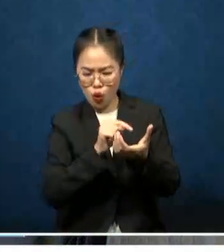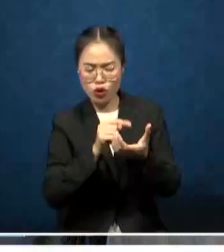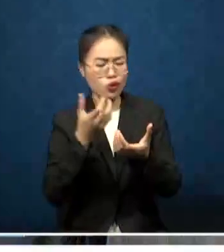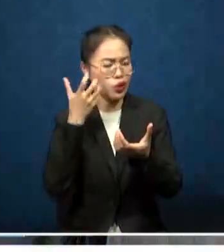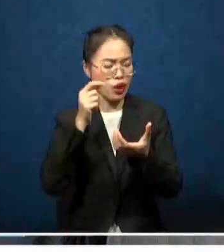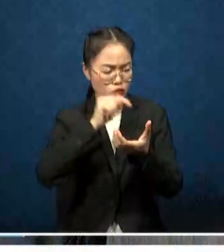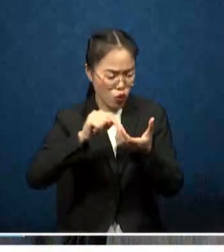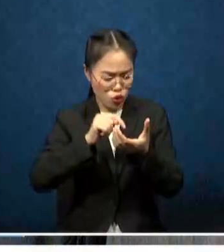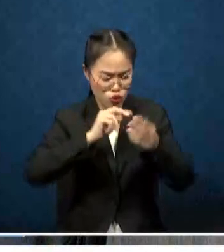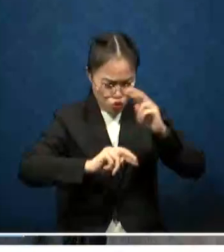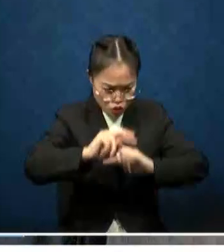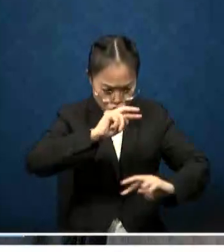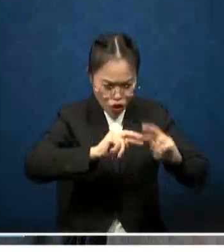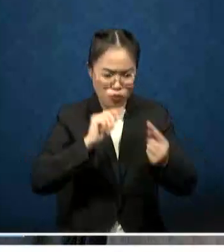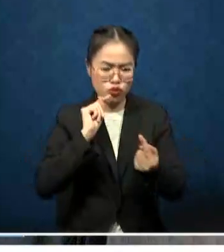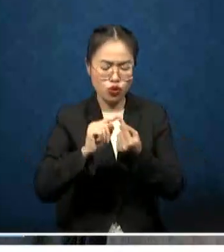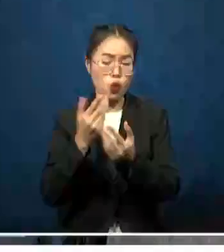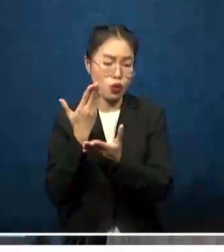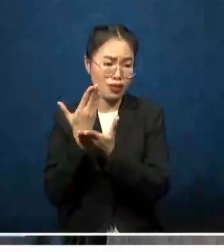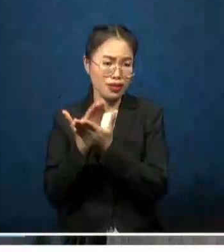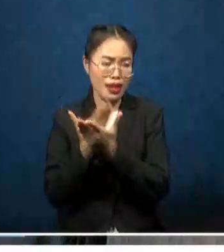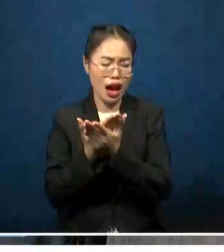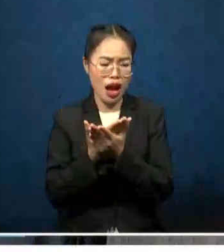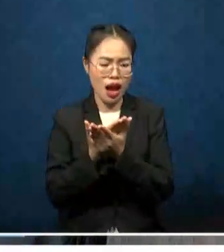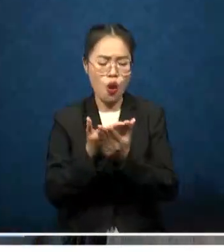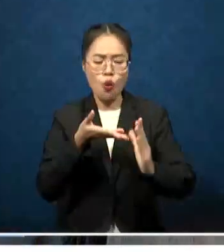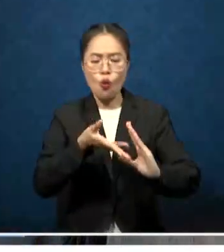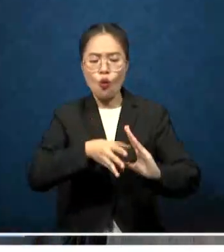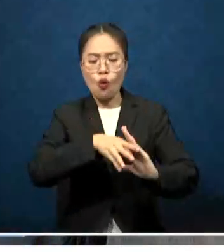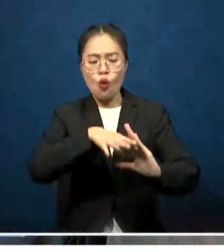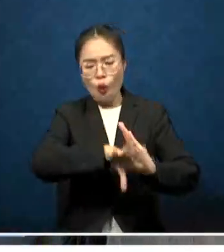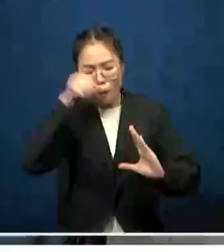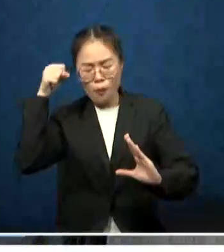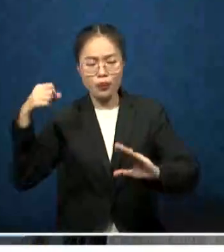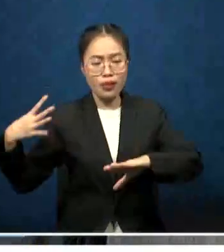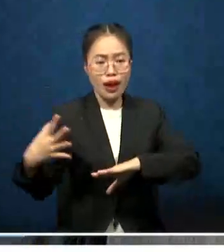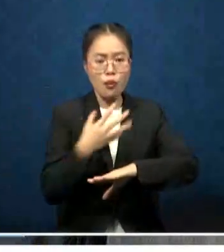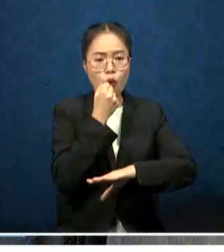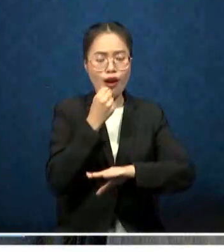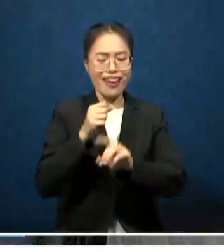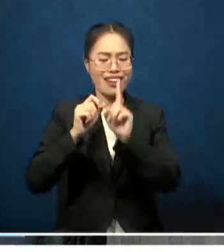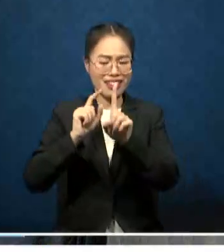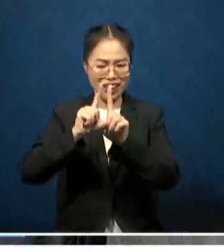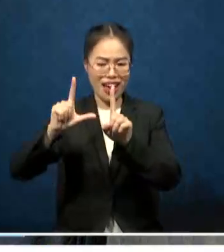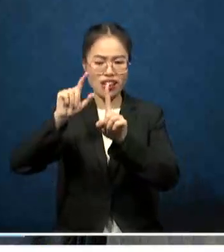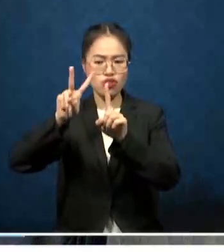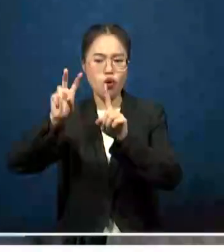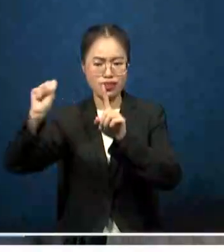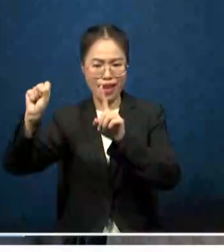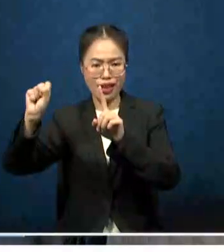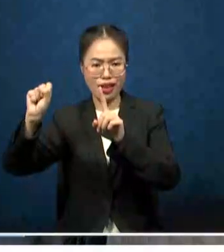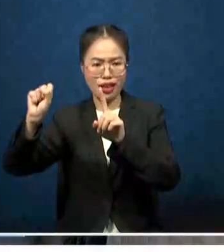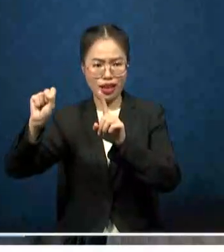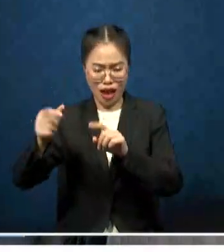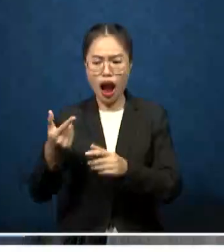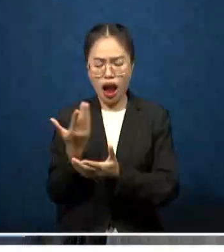เกี่ยวกับเรื่องเงินบำนาญถูกดูดเงินออกไป 1 ,000บาทครับยังโชคดีนะครับได้กลับคืน